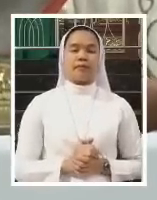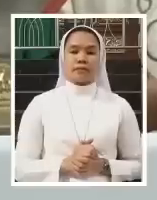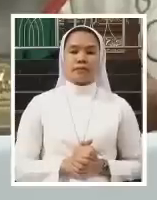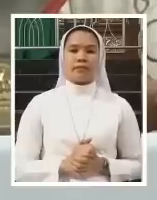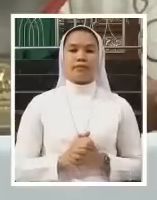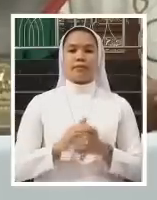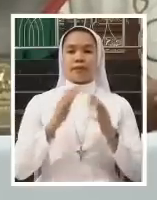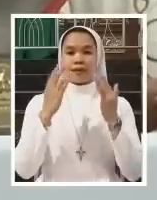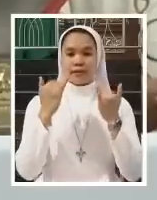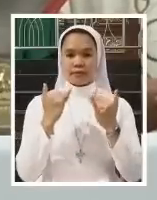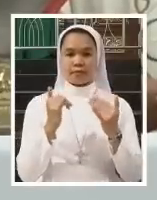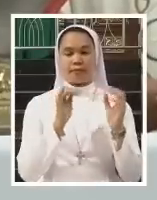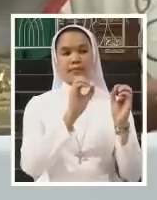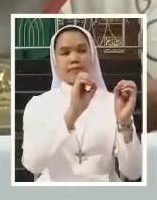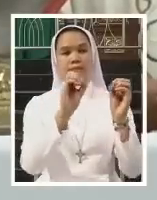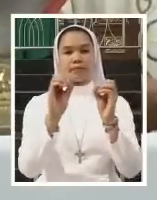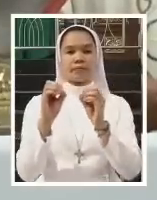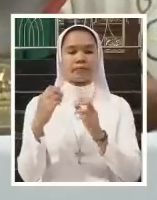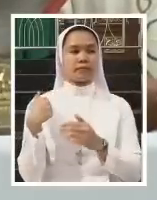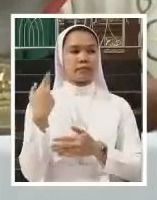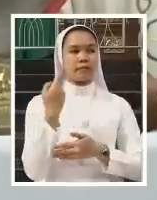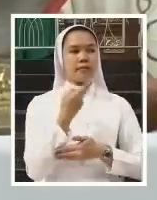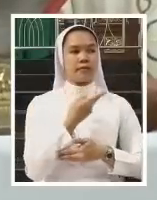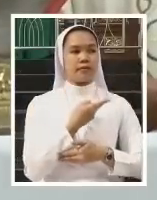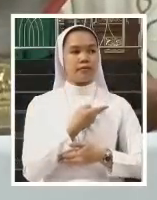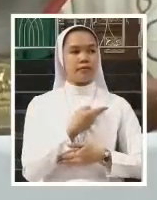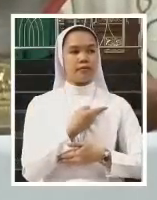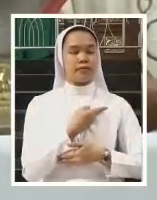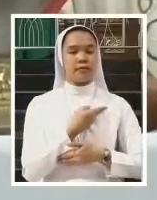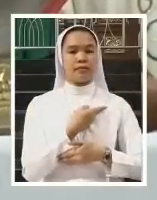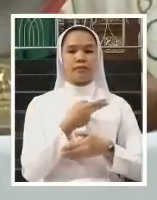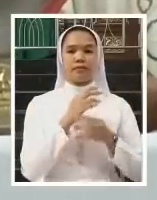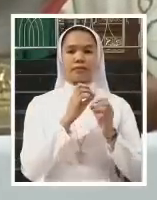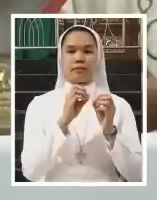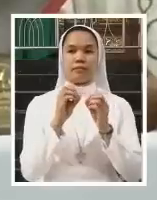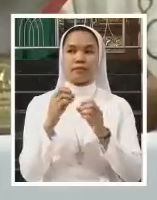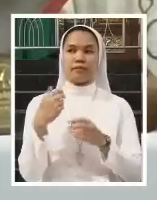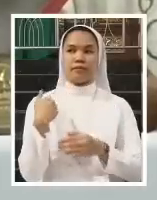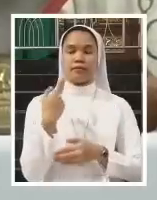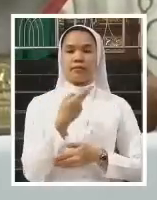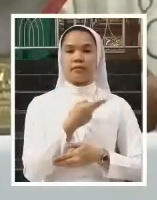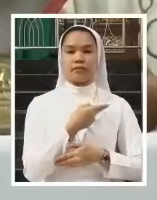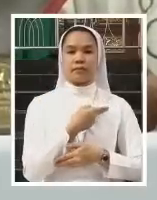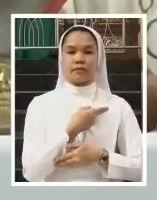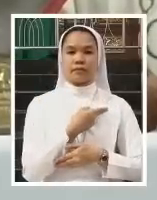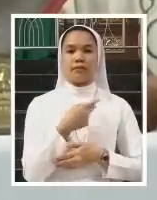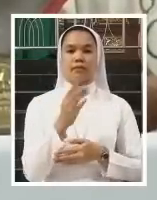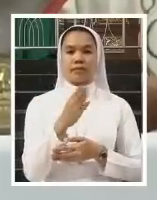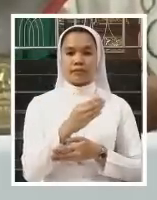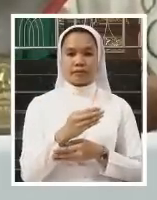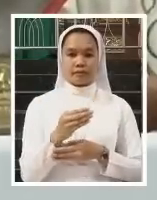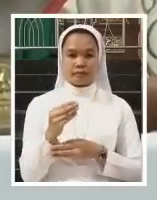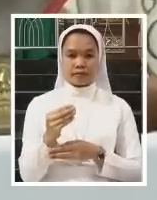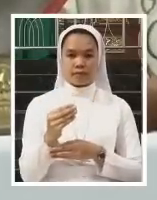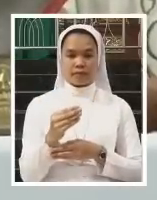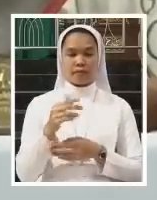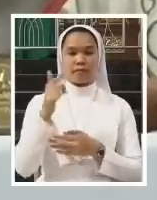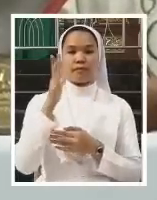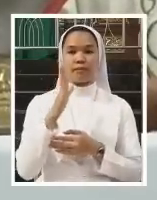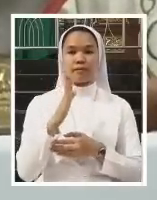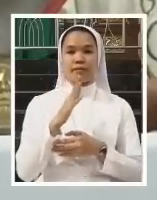Natugdoan kan mga nakaliligtas na tugon, asin pinatuod kan Dios